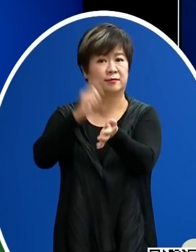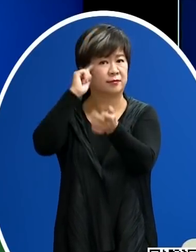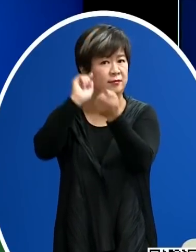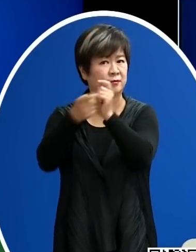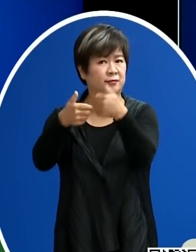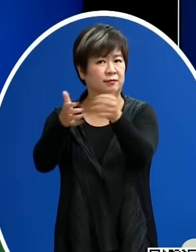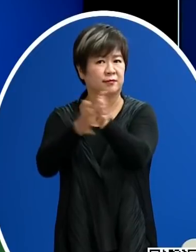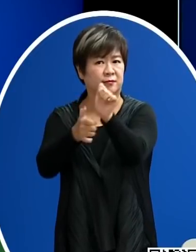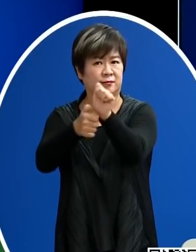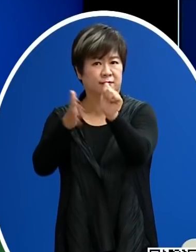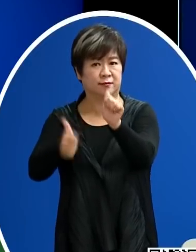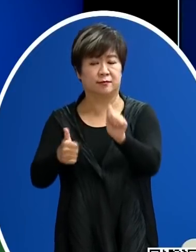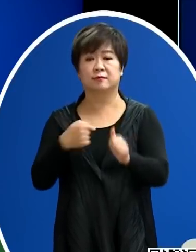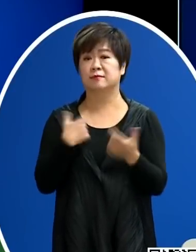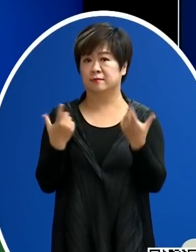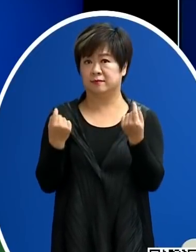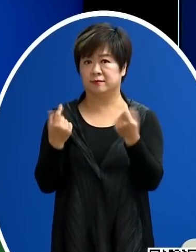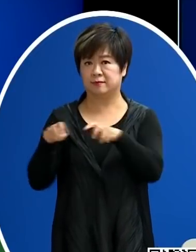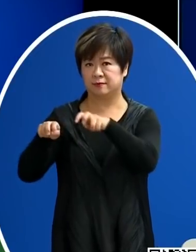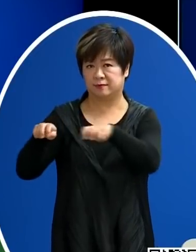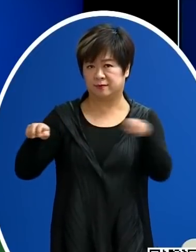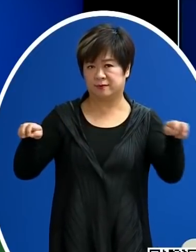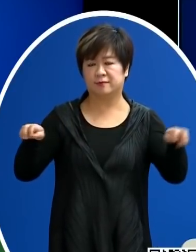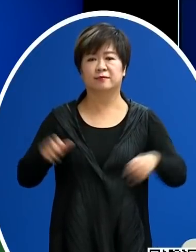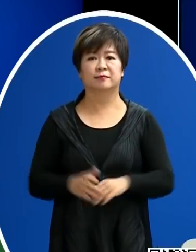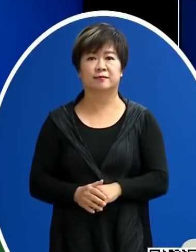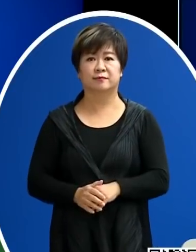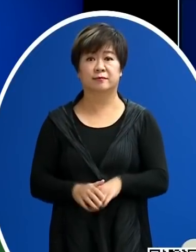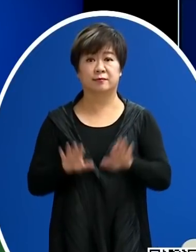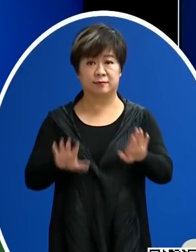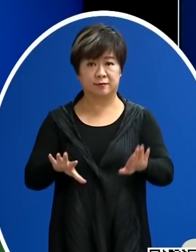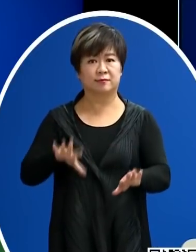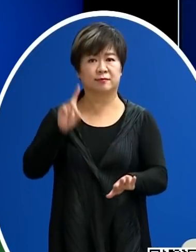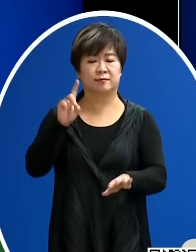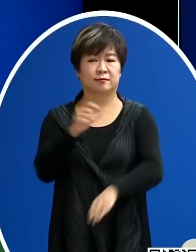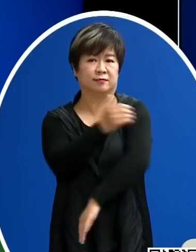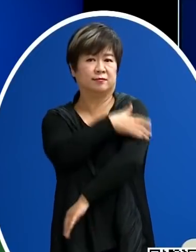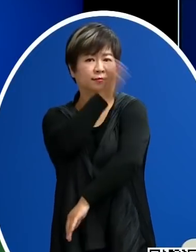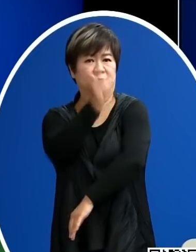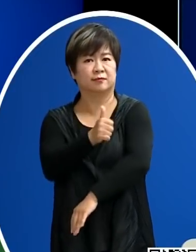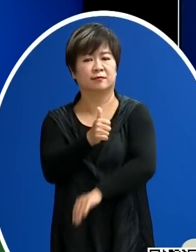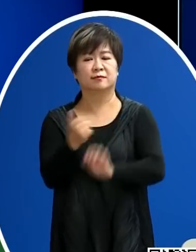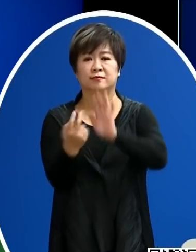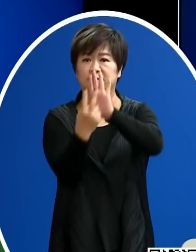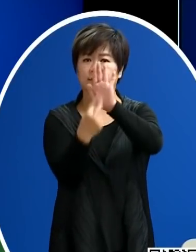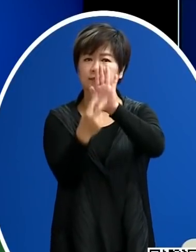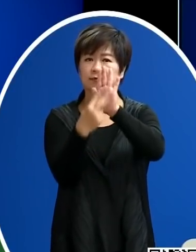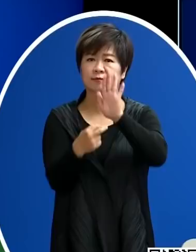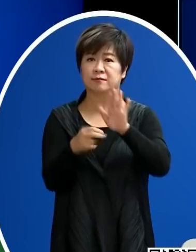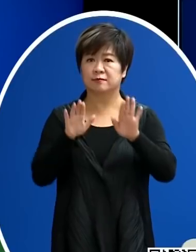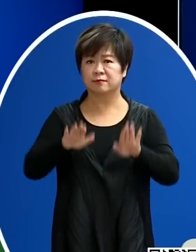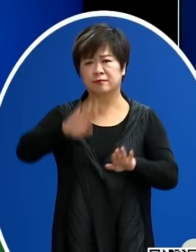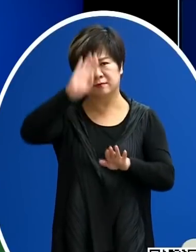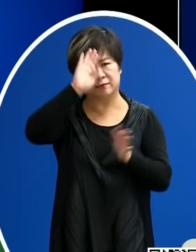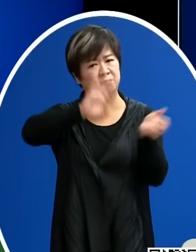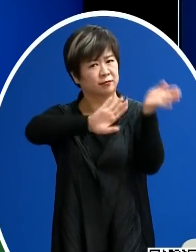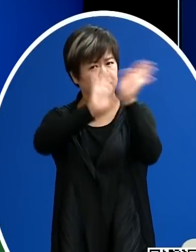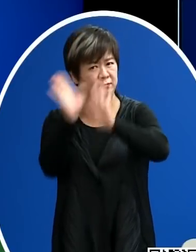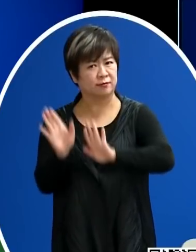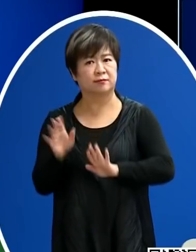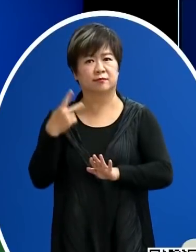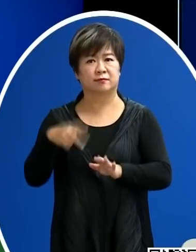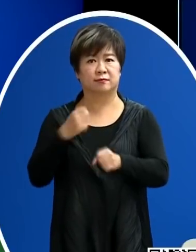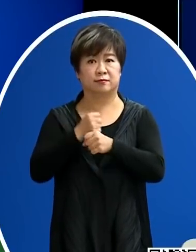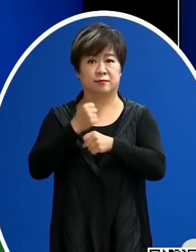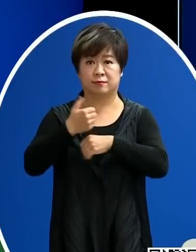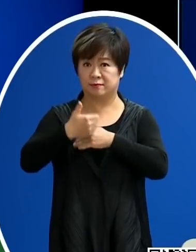变组的罗一俊副组长以及我。那首先呢，我们还是先请指挥官跟大家说明一下我们目前疫情的一个